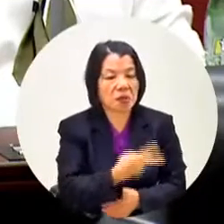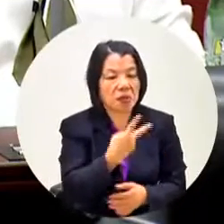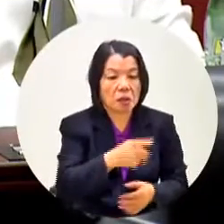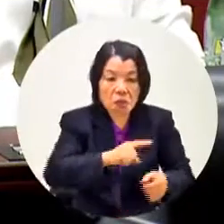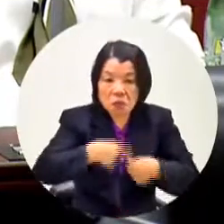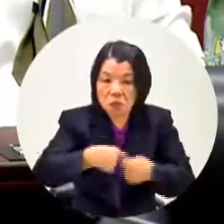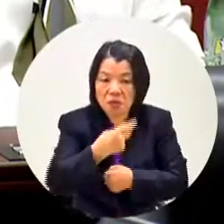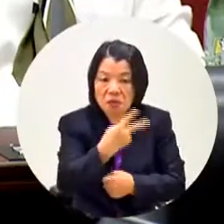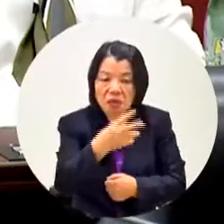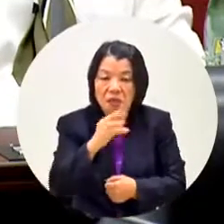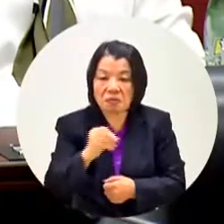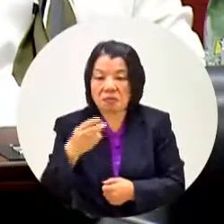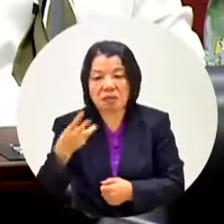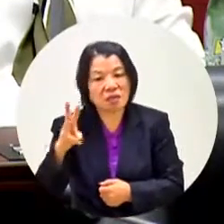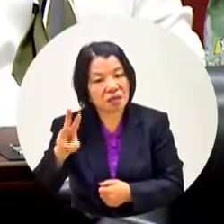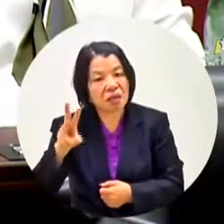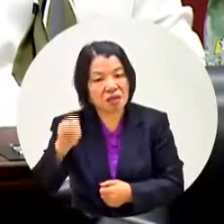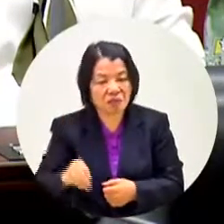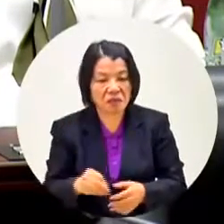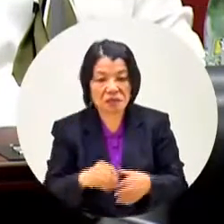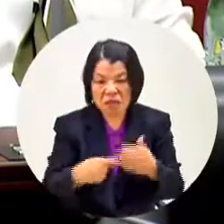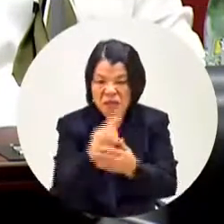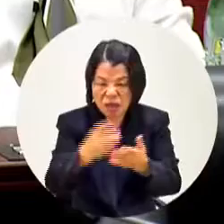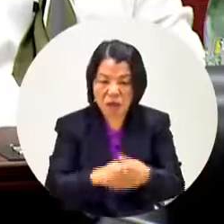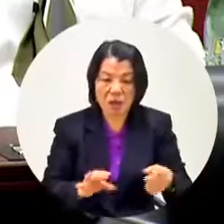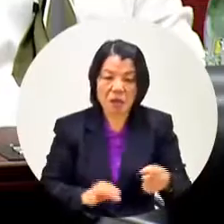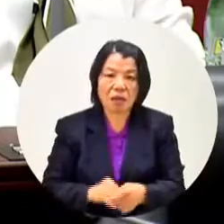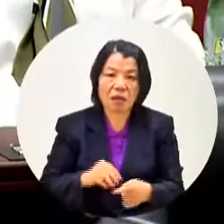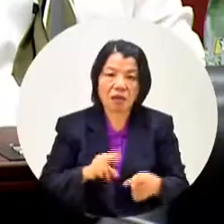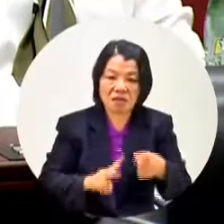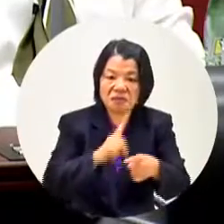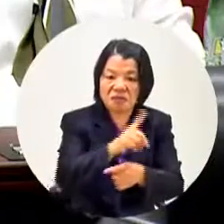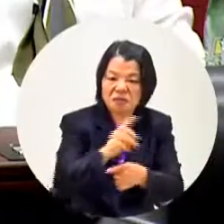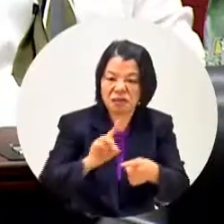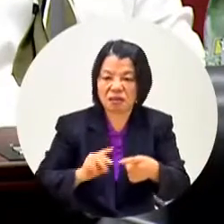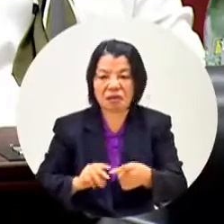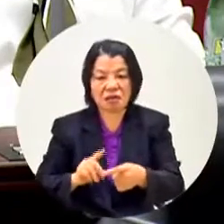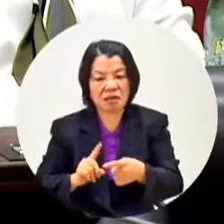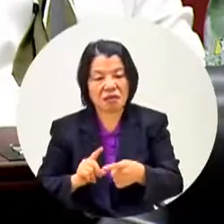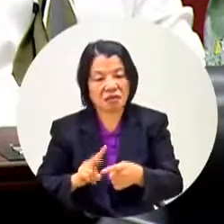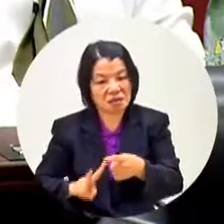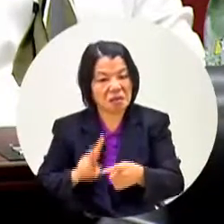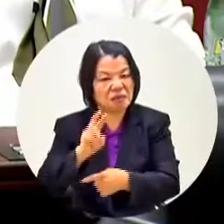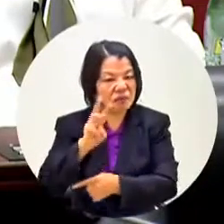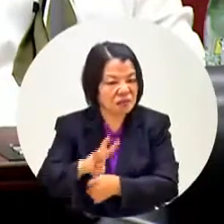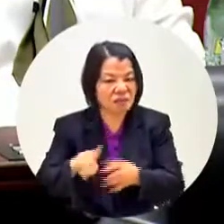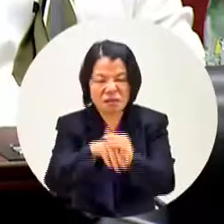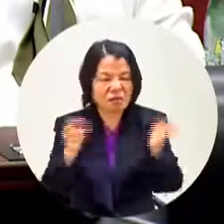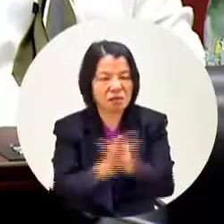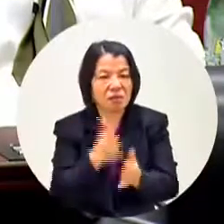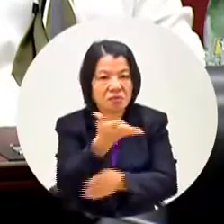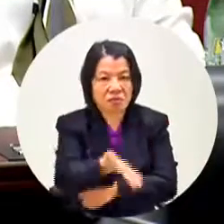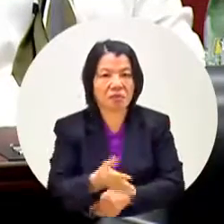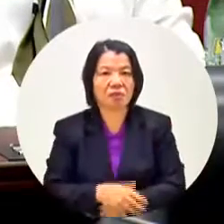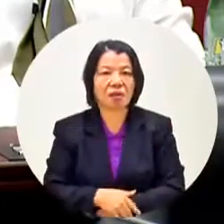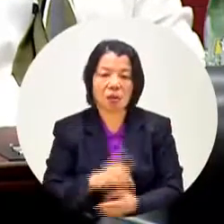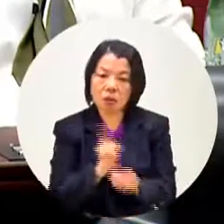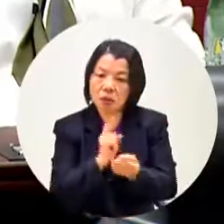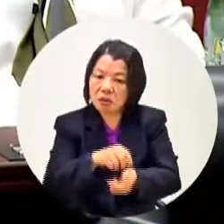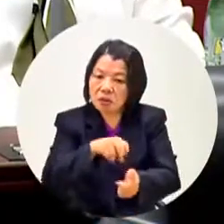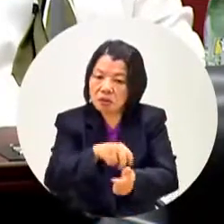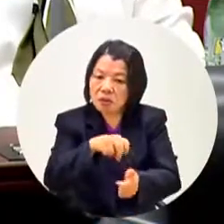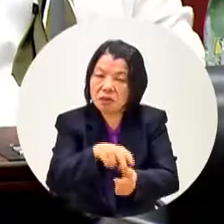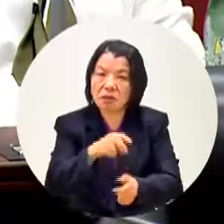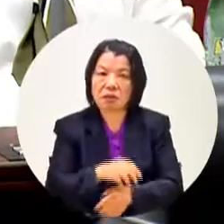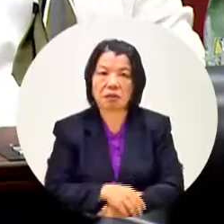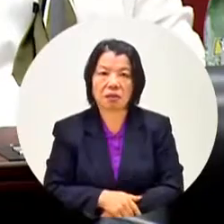好，然后就把它往海边往到处往旁边去送，可能到市场送。那造成了我们这个环境的问题，其实最大的